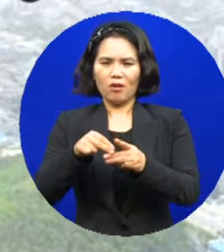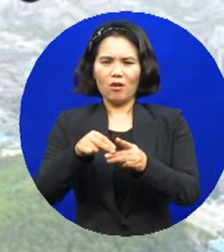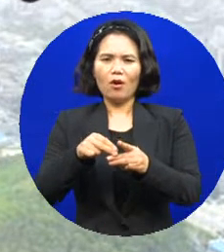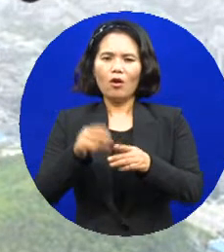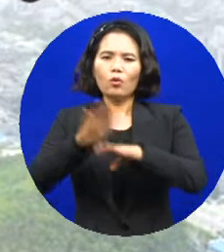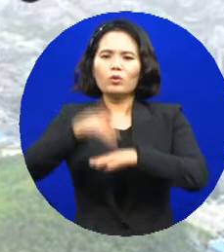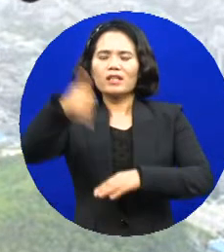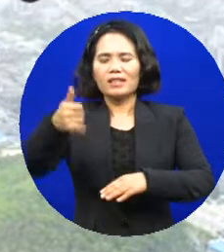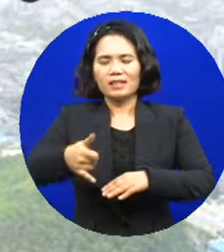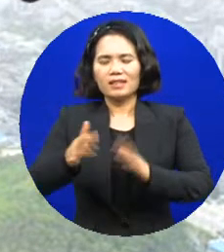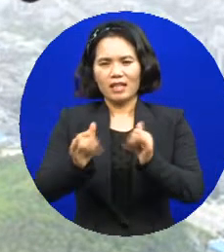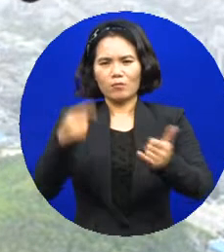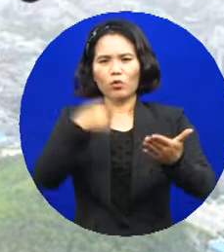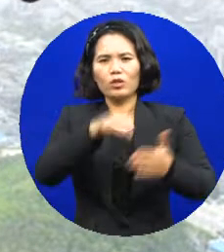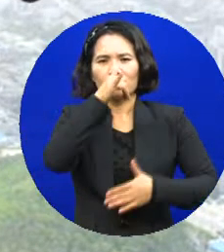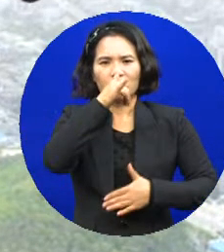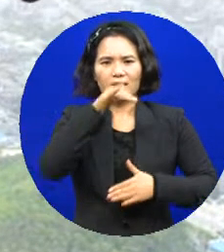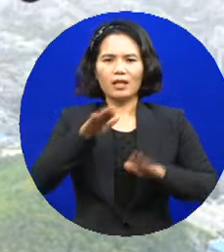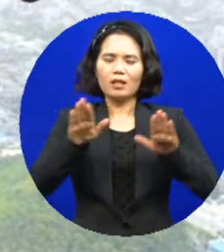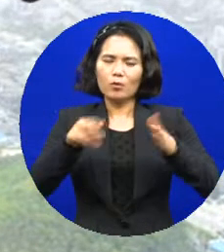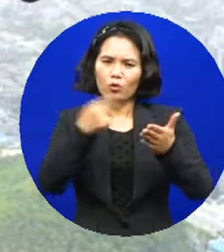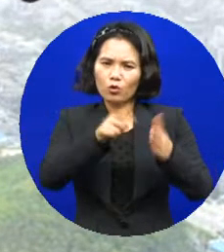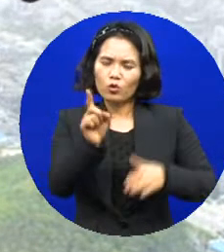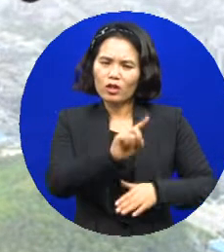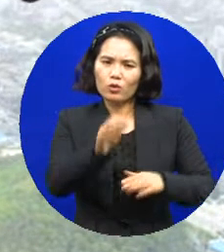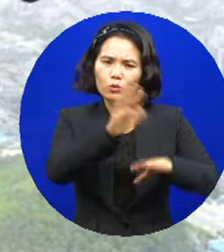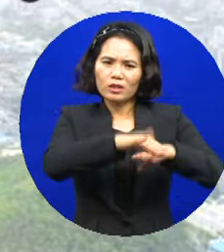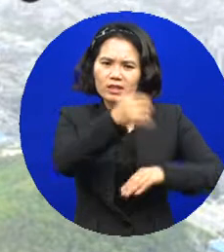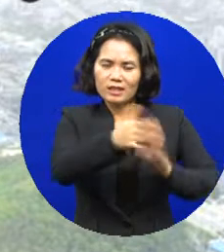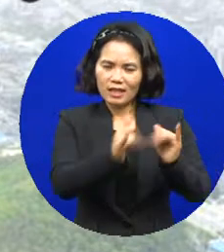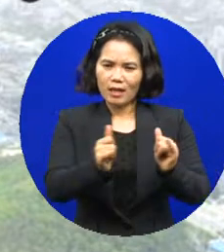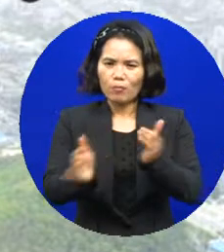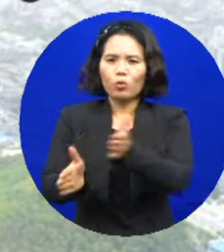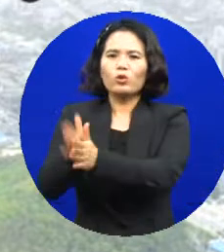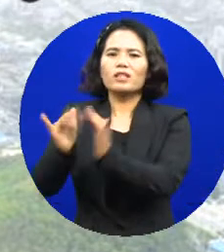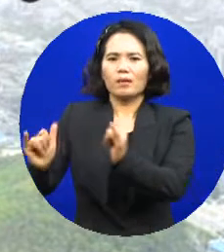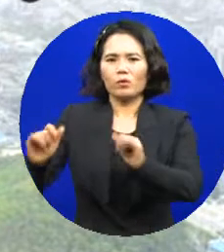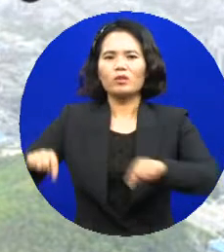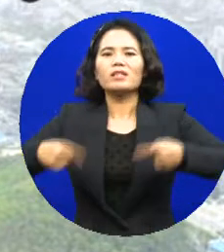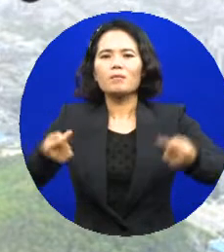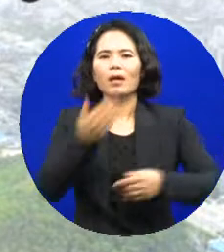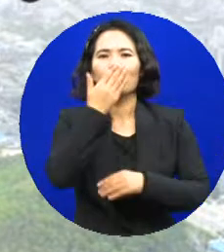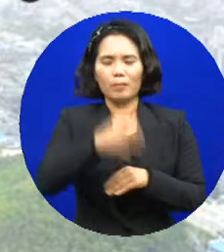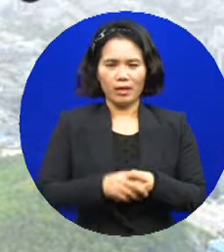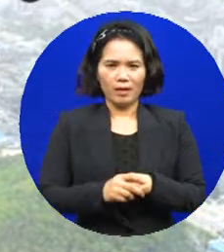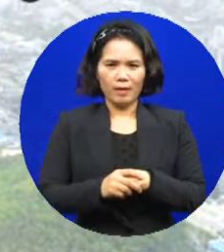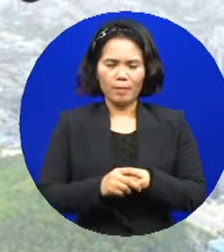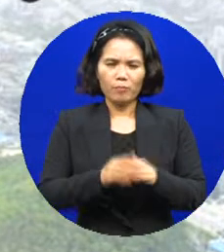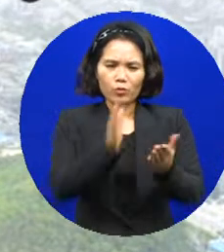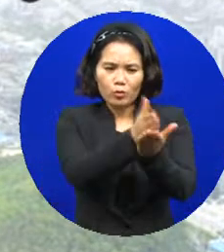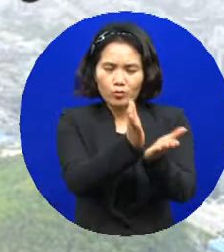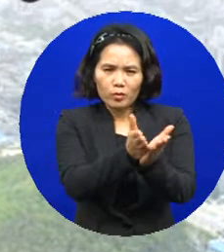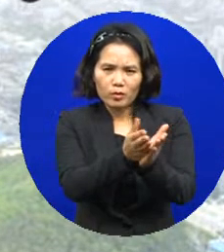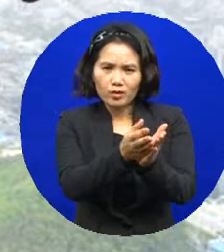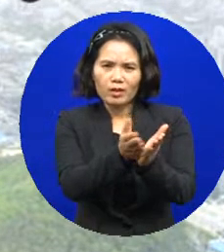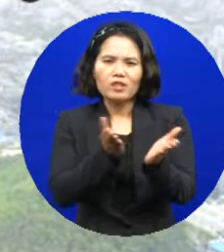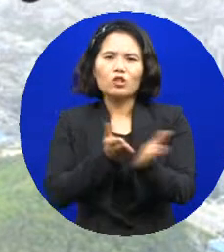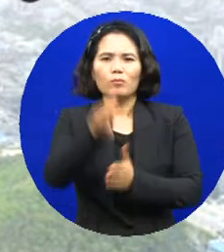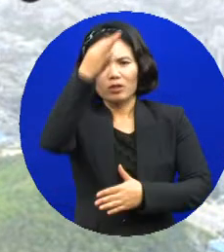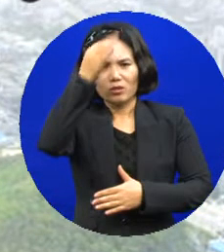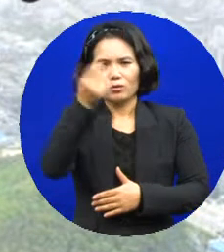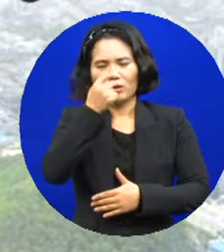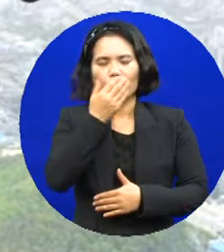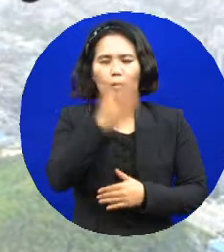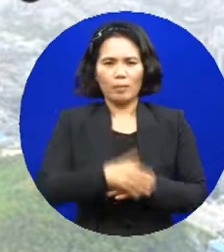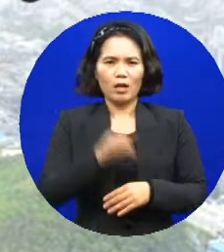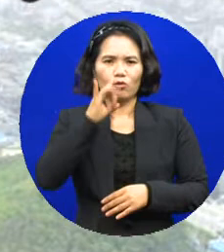등에서 농업인 실용교육을 실시합니다. 이번 교육에는 농업인은 물론 도시 소비자들도 참가할 수 있으며 품목별